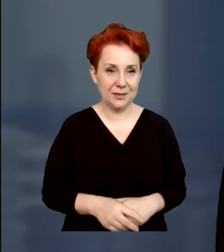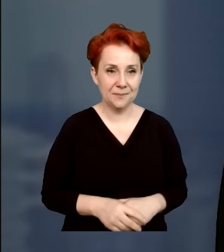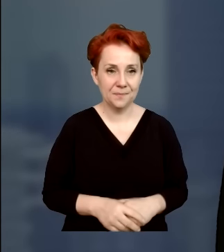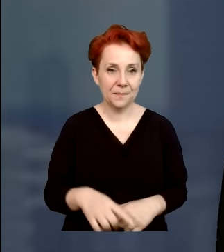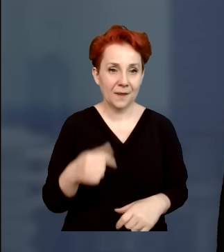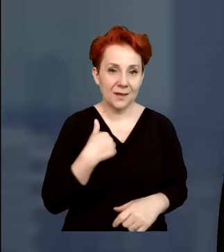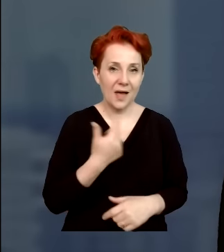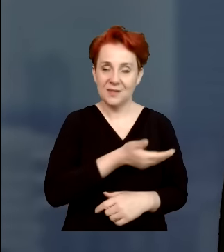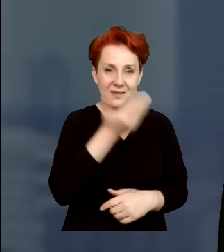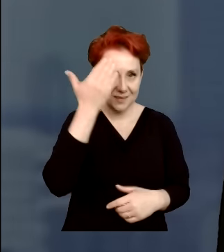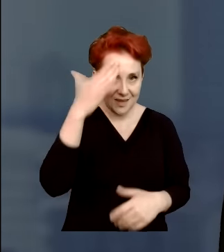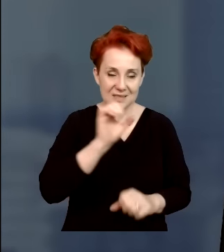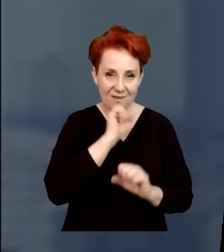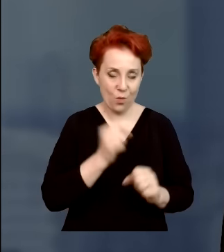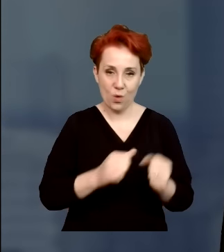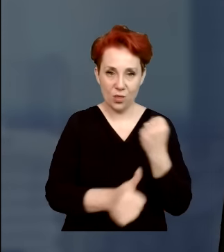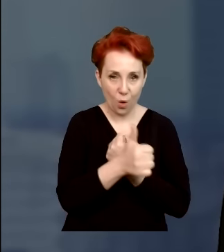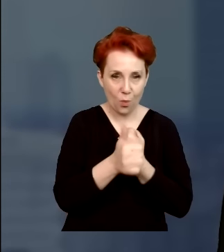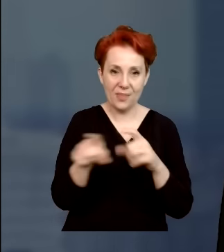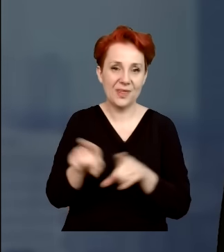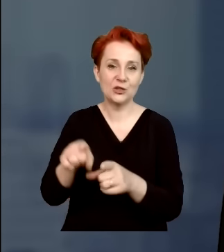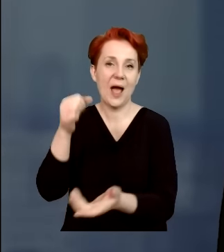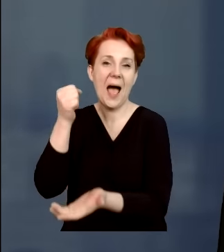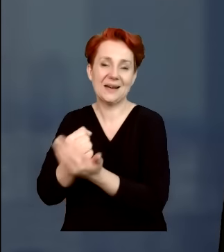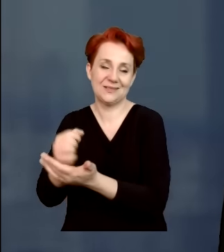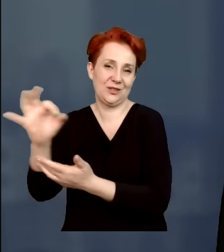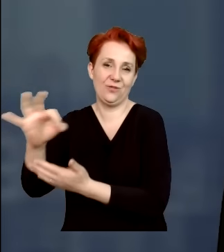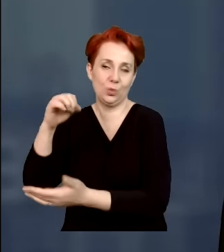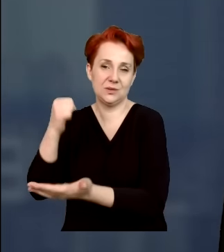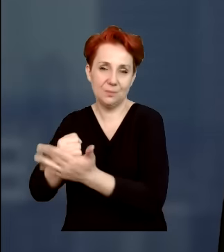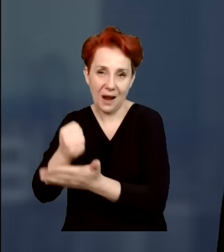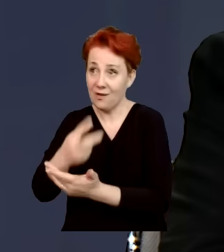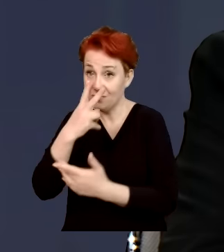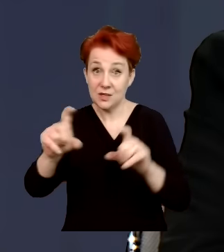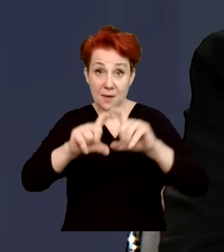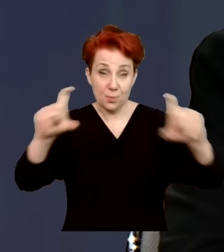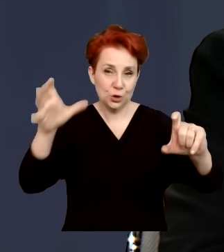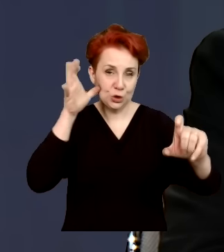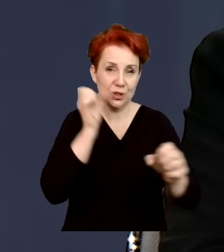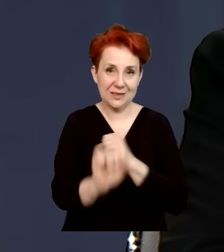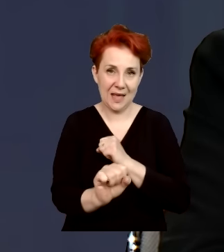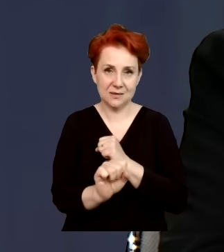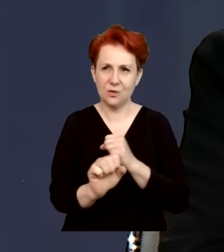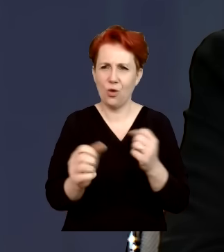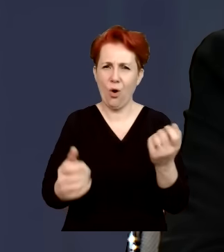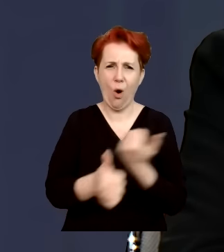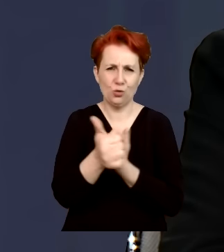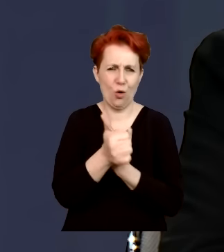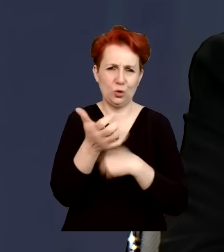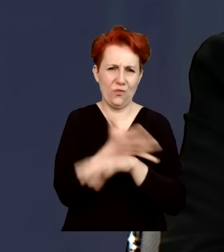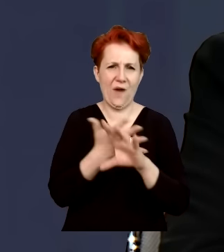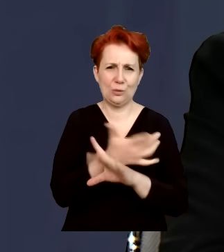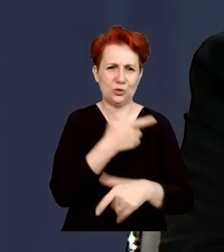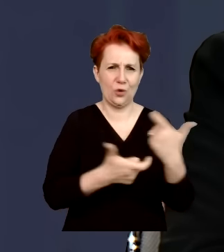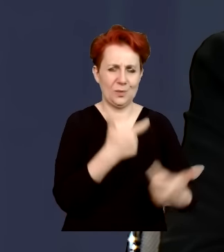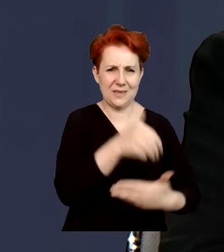znając dokumentów żadnych, ani akt sprawy, no patrzę, że ten budynek jednak stoi. To znaczy miał polegać przekręt. Znaczy ja mam takie wrażenie,